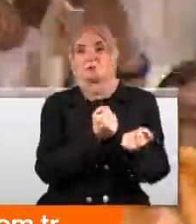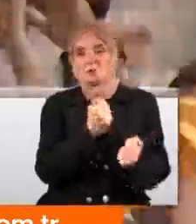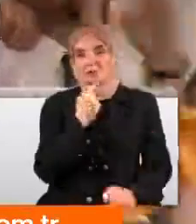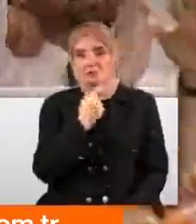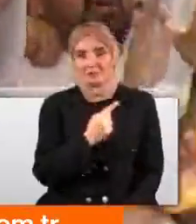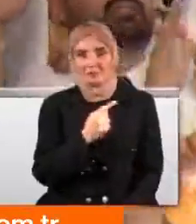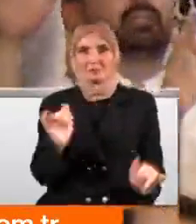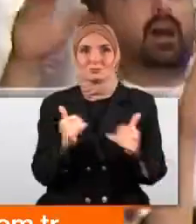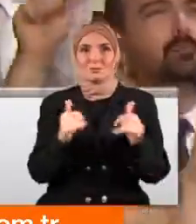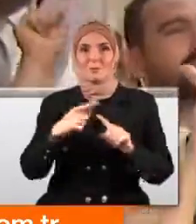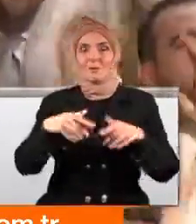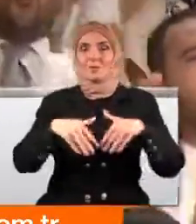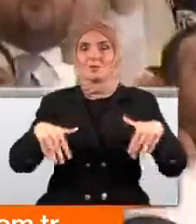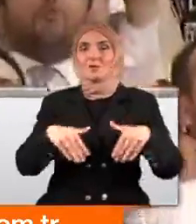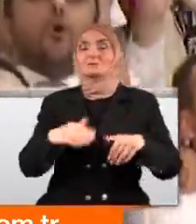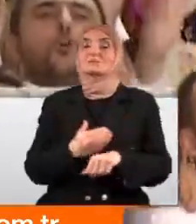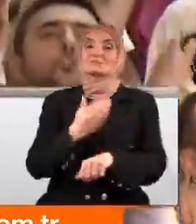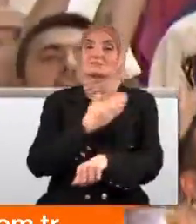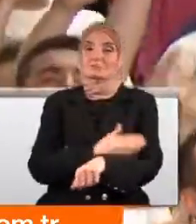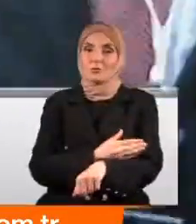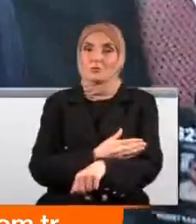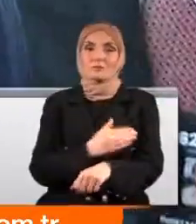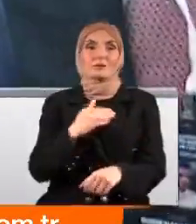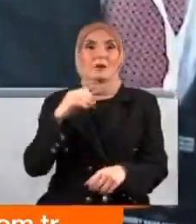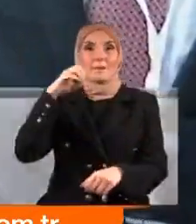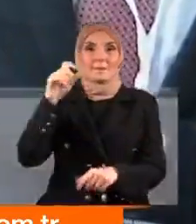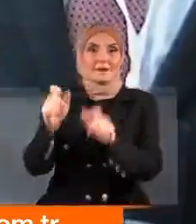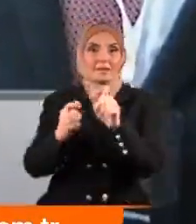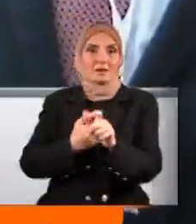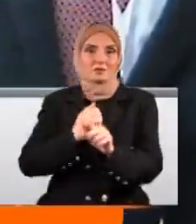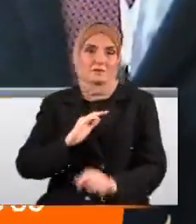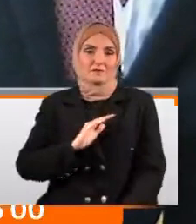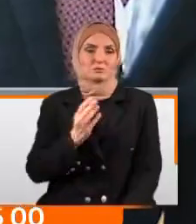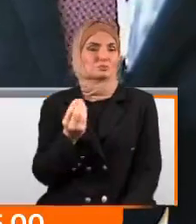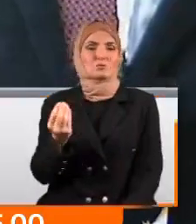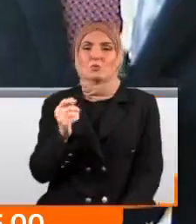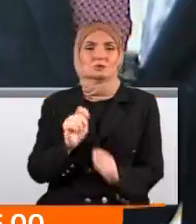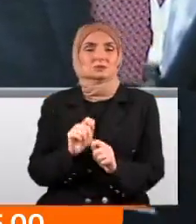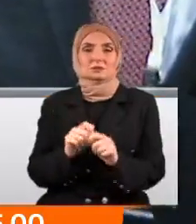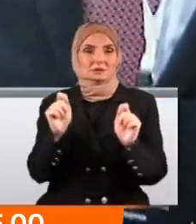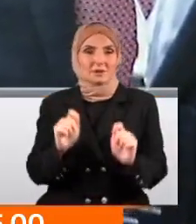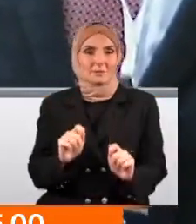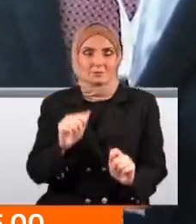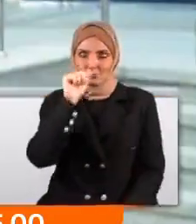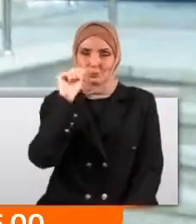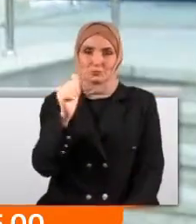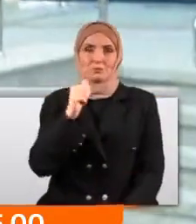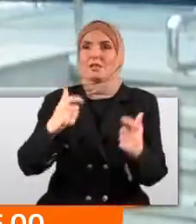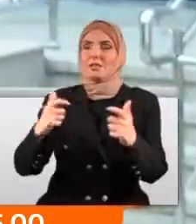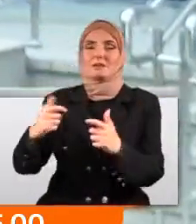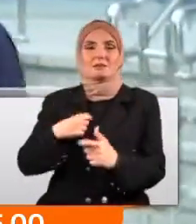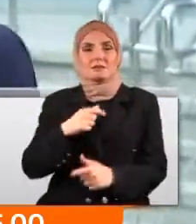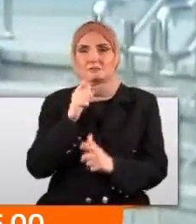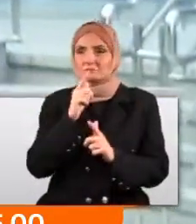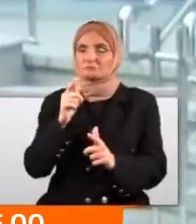töreni öncesinde ise partililerde heyecan doruktaydı. O kadar çok iş yaptık ki İftarla her yerde bunu söyleyebiliriz. AK